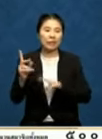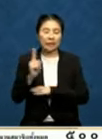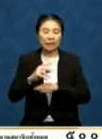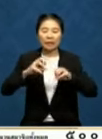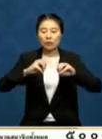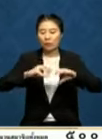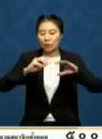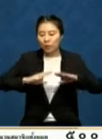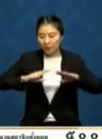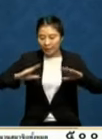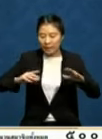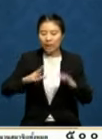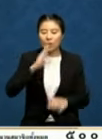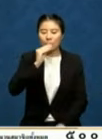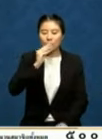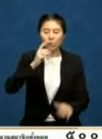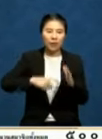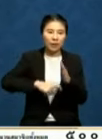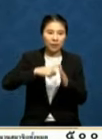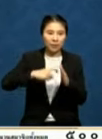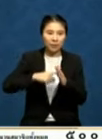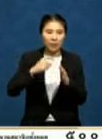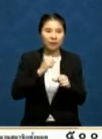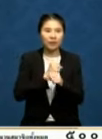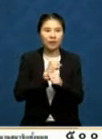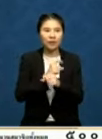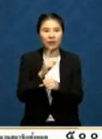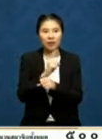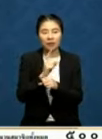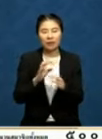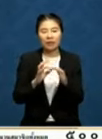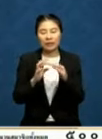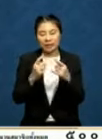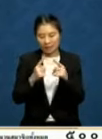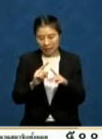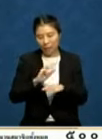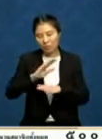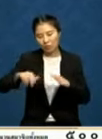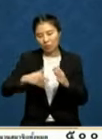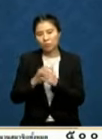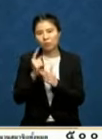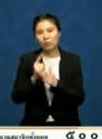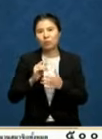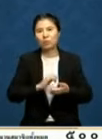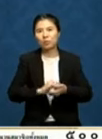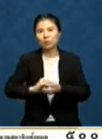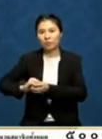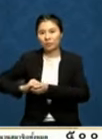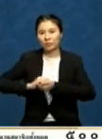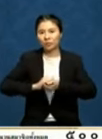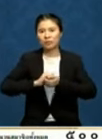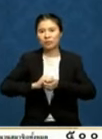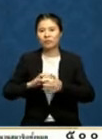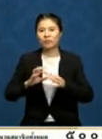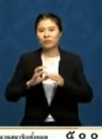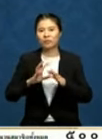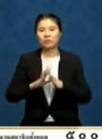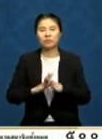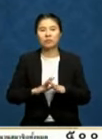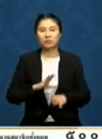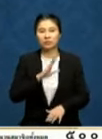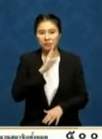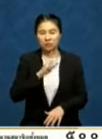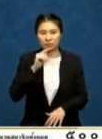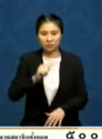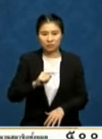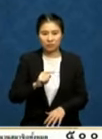อนลูกโดยไม่ต้องใช้วิธีการตีลูกแต่ทั้งหมดนี้จะไม่สามารถเดินหน้าอย่างจริงจังได้หากสภาผู้แทนราษฎรแห่งนี้ไม่กดปุ่มเ